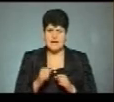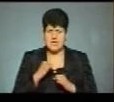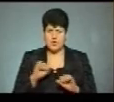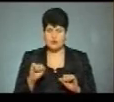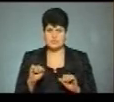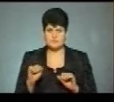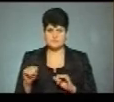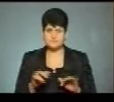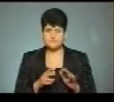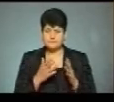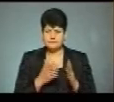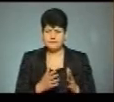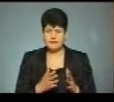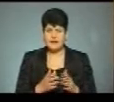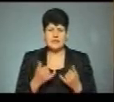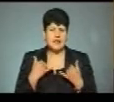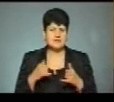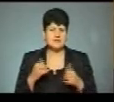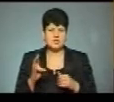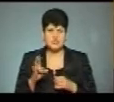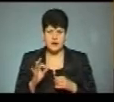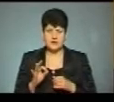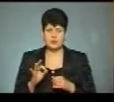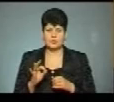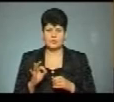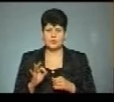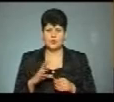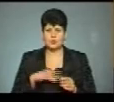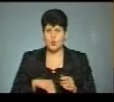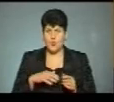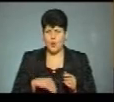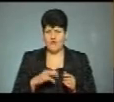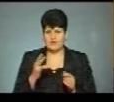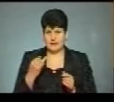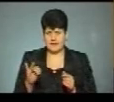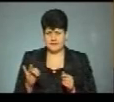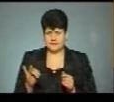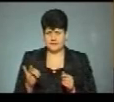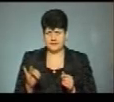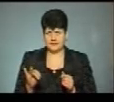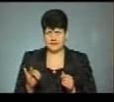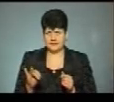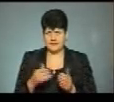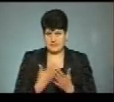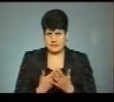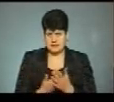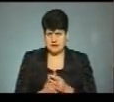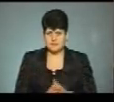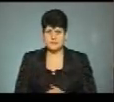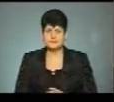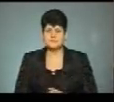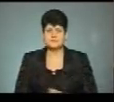геройський вчинок і надзвичайно потужний такий духовний знак.